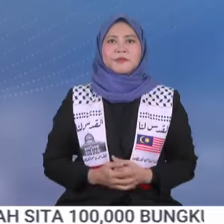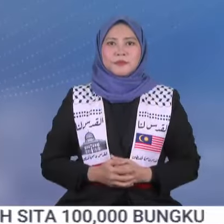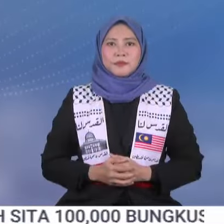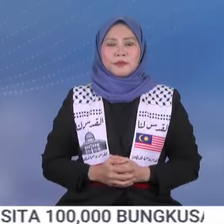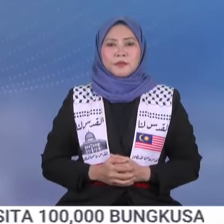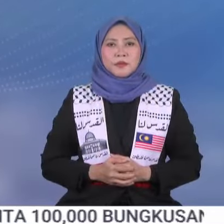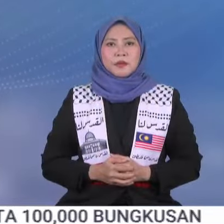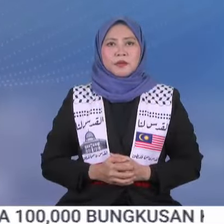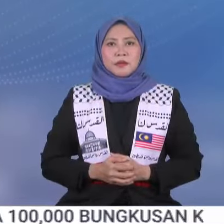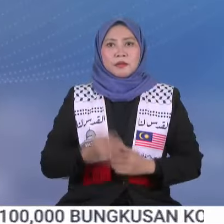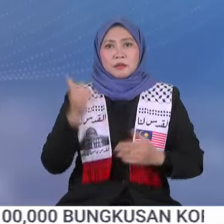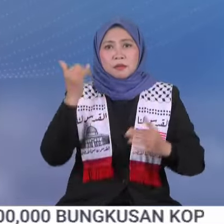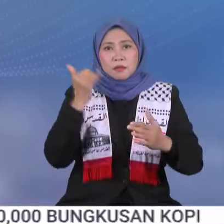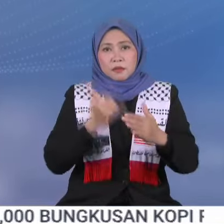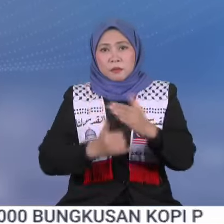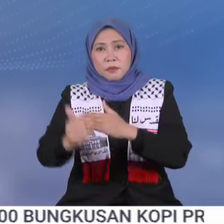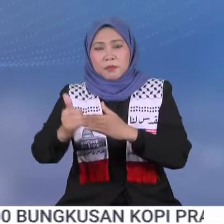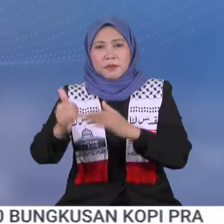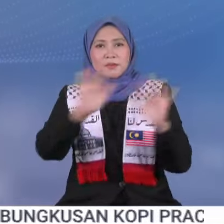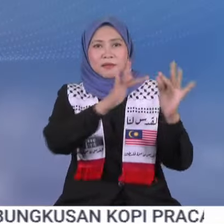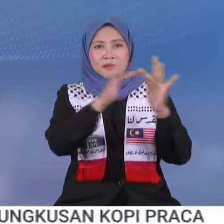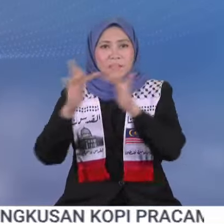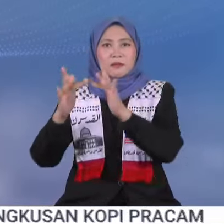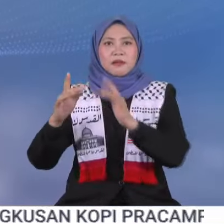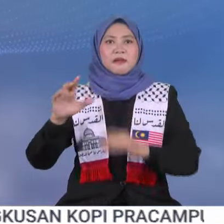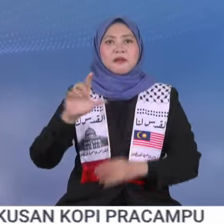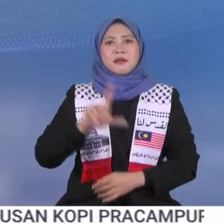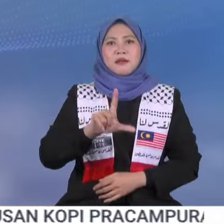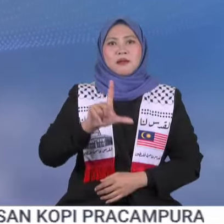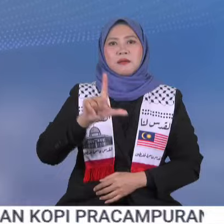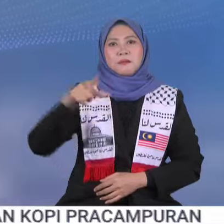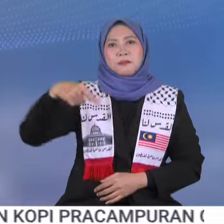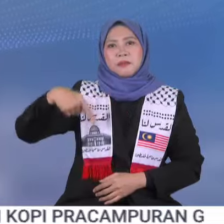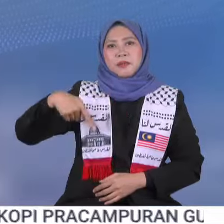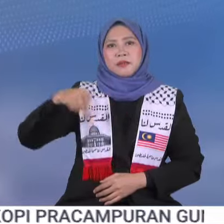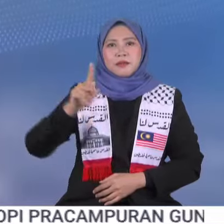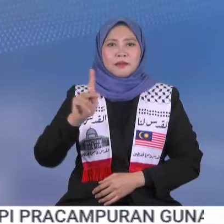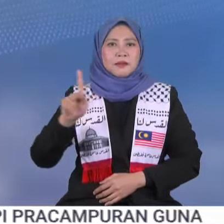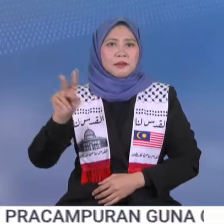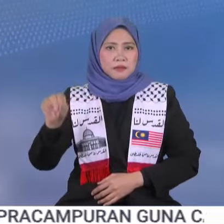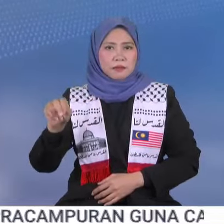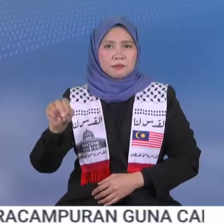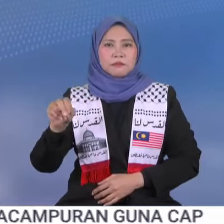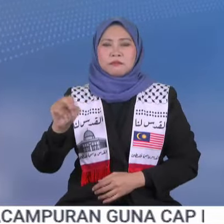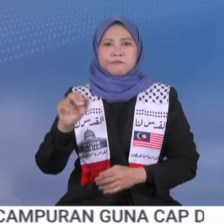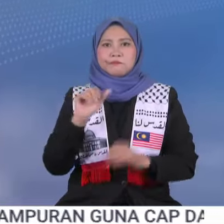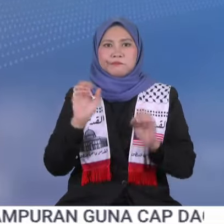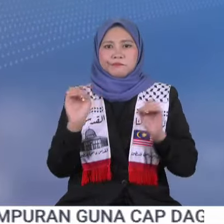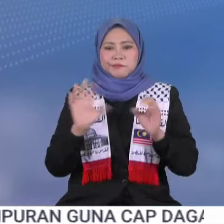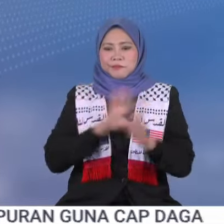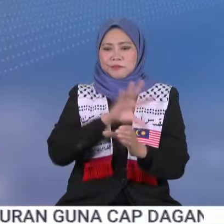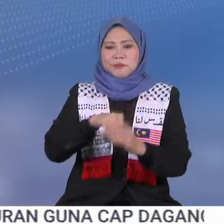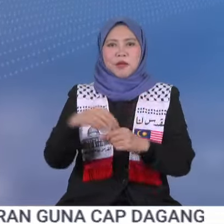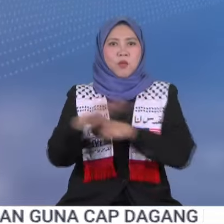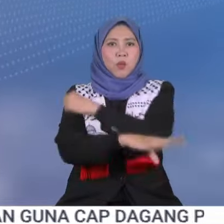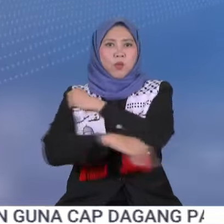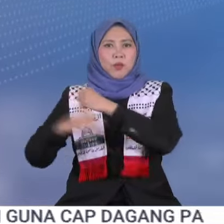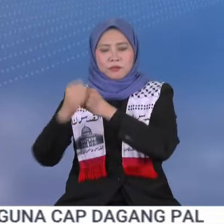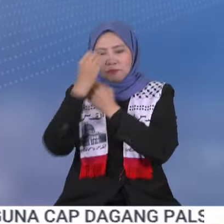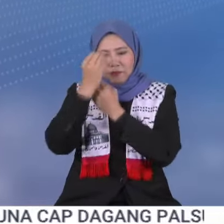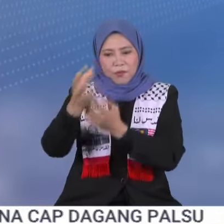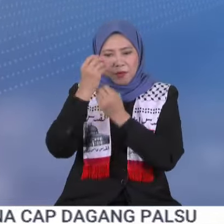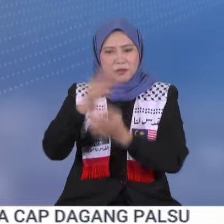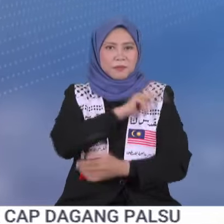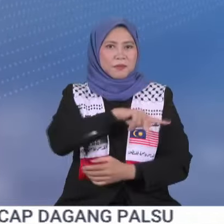insiden pencerbuhan cber membabitkan lembaga penduduk dan pembangunan keluarga negara lppkn tidak melibatkan kecurian maklumat